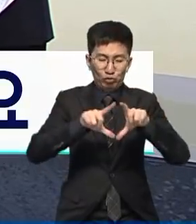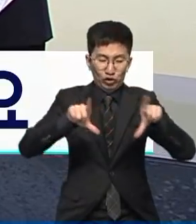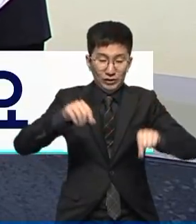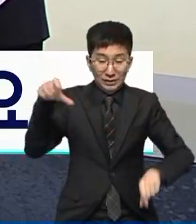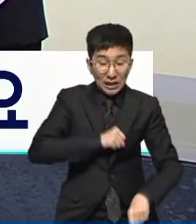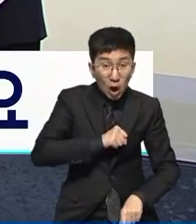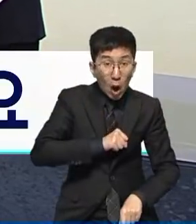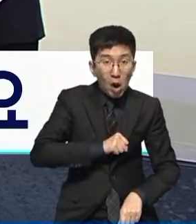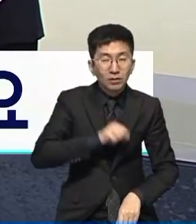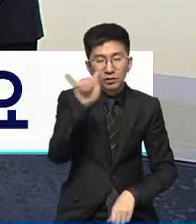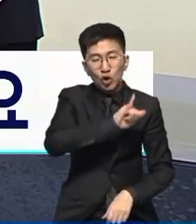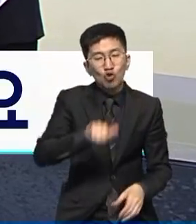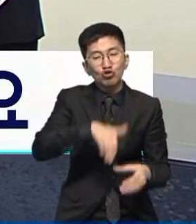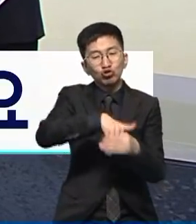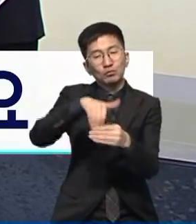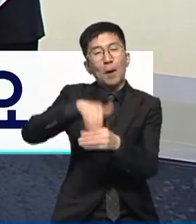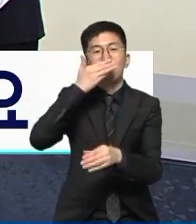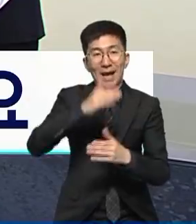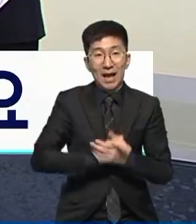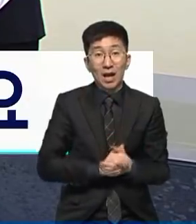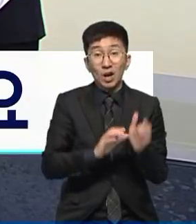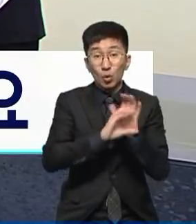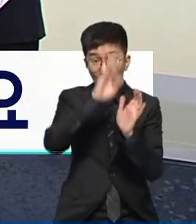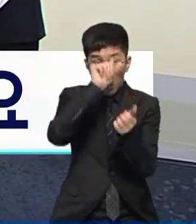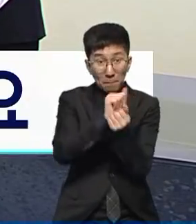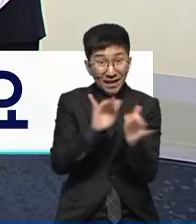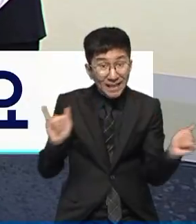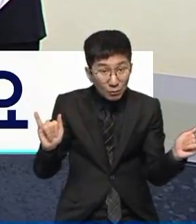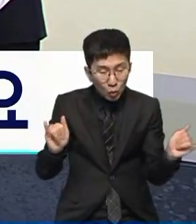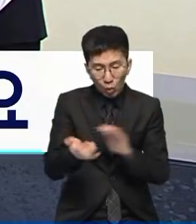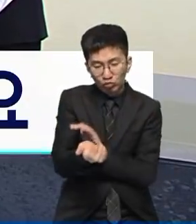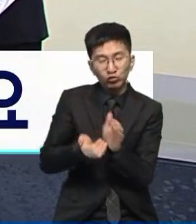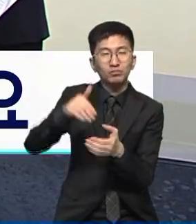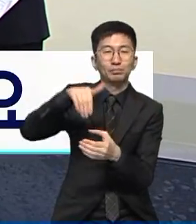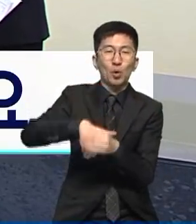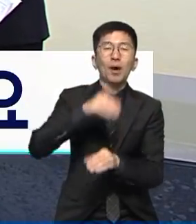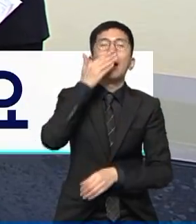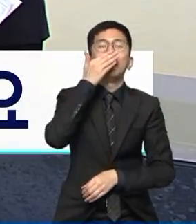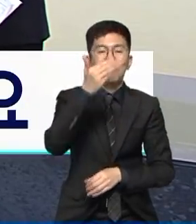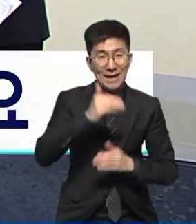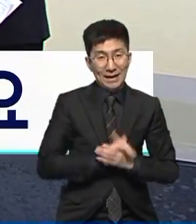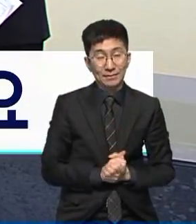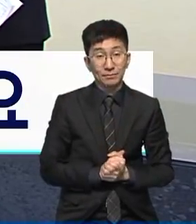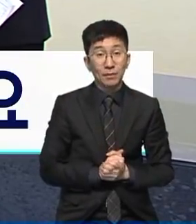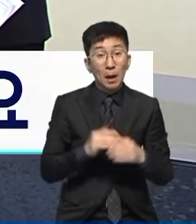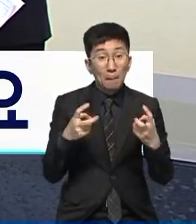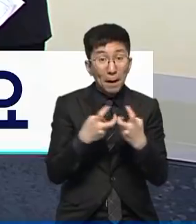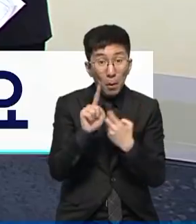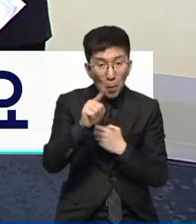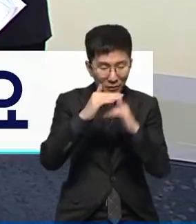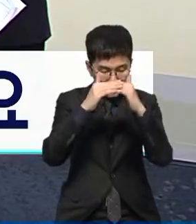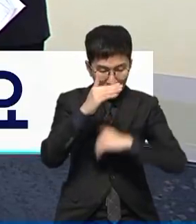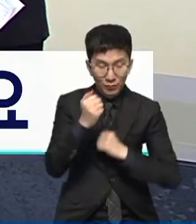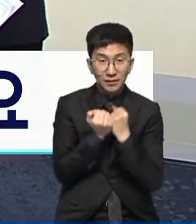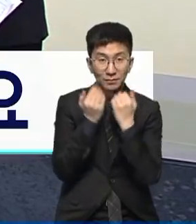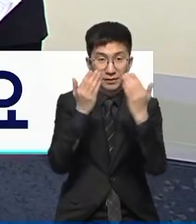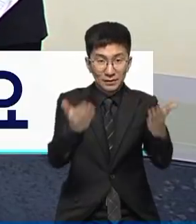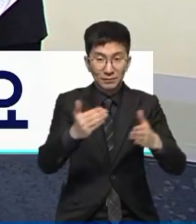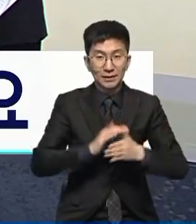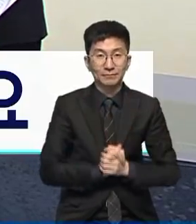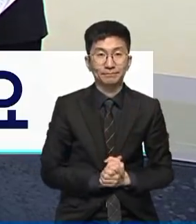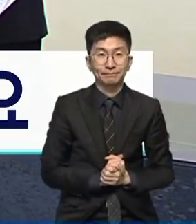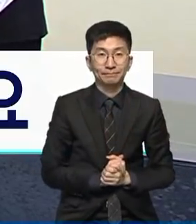어디서든 투표가 가능하고 또 코로나 확진자나 격리 대상자도 사전 투표를 할 수 있습니다. 그 방법은 고정현 기자가